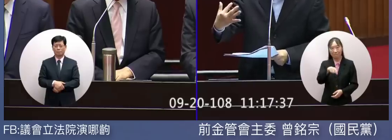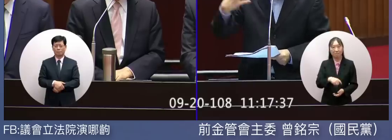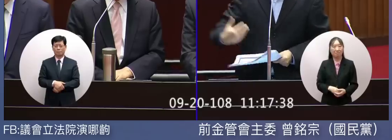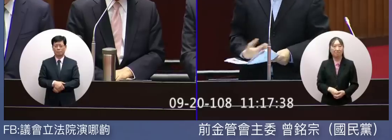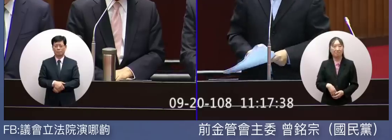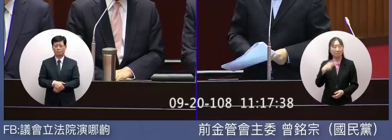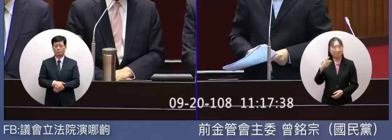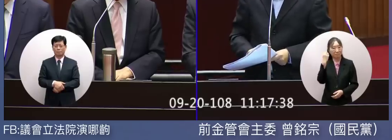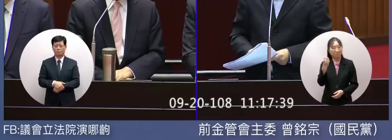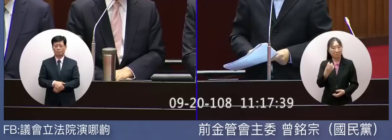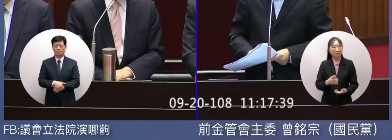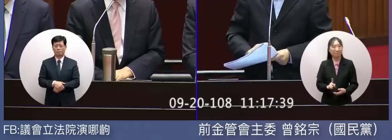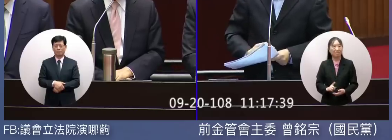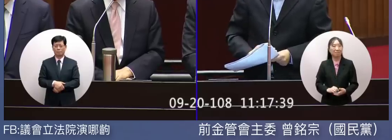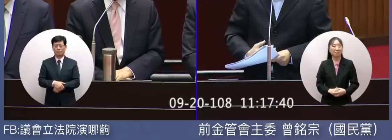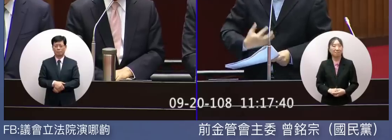啊，